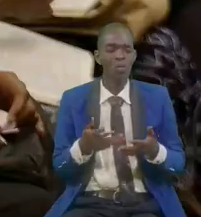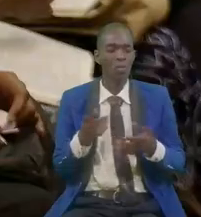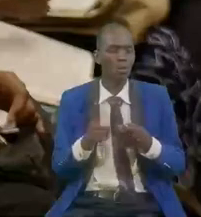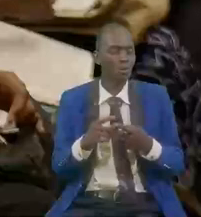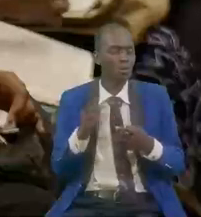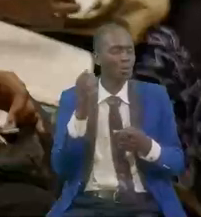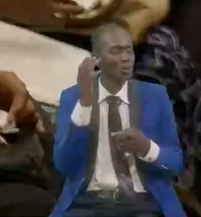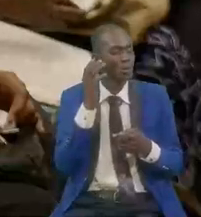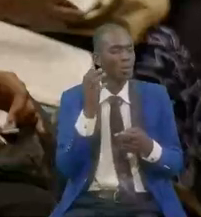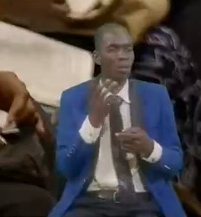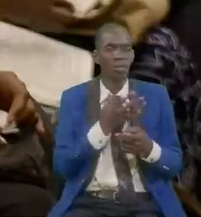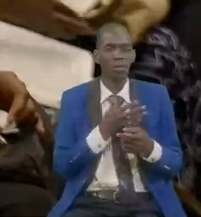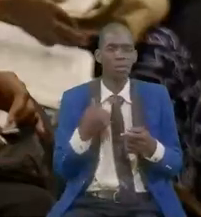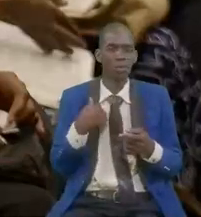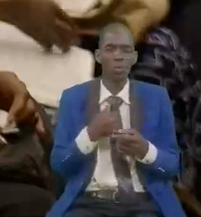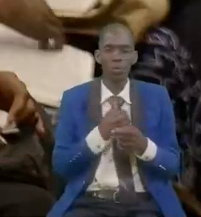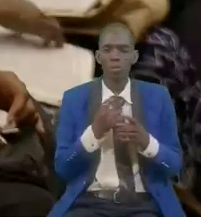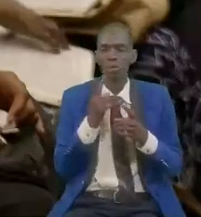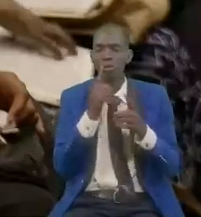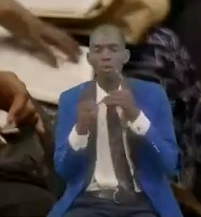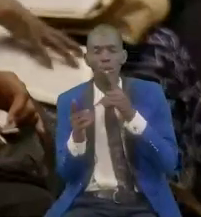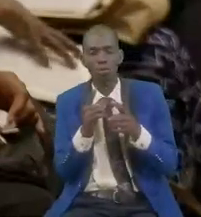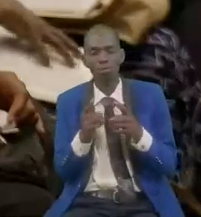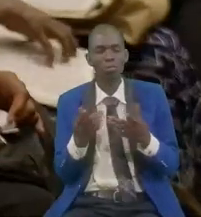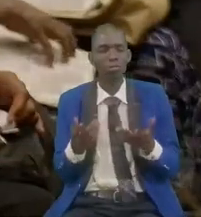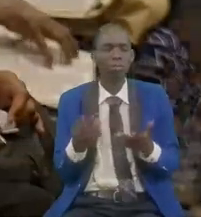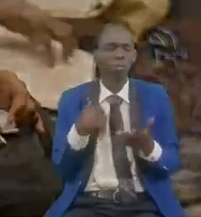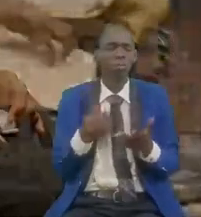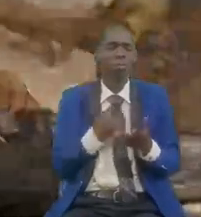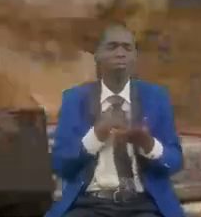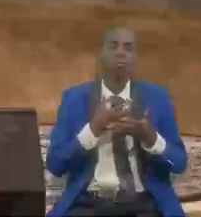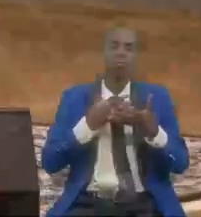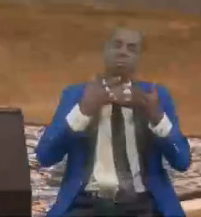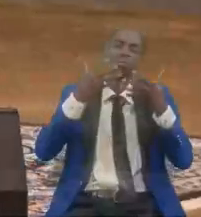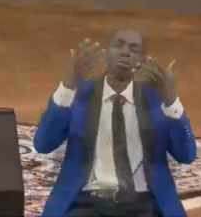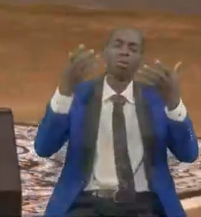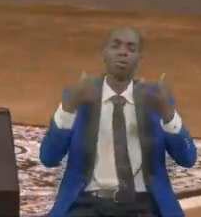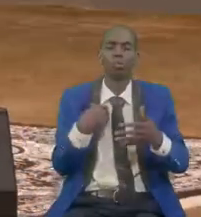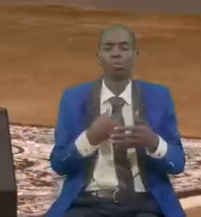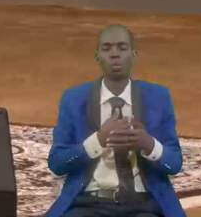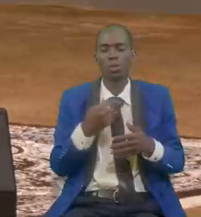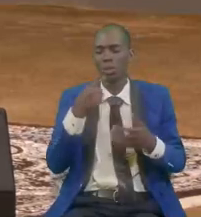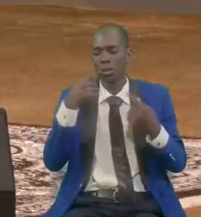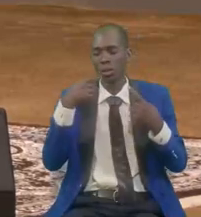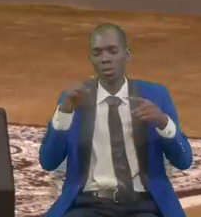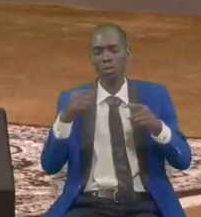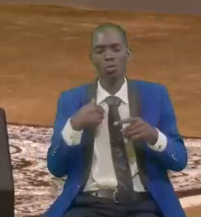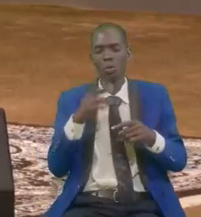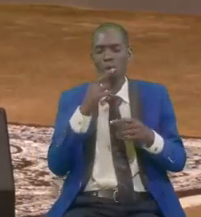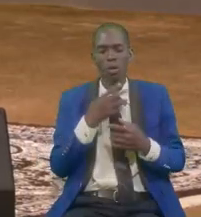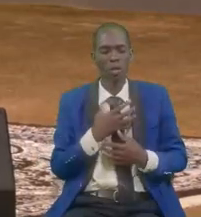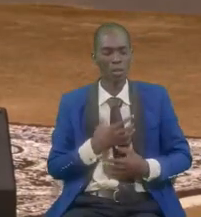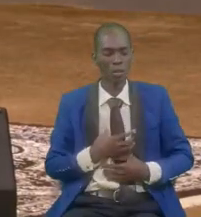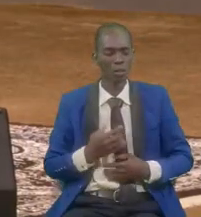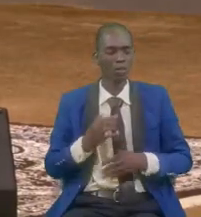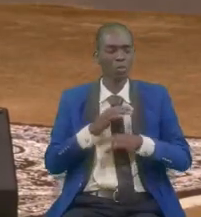parle, on crie, nous crions, on a faim et on